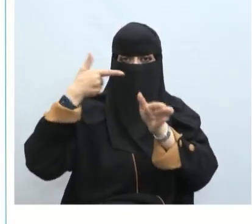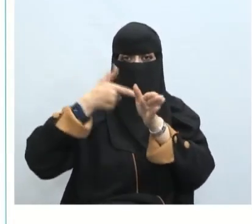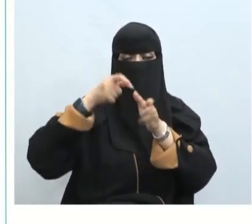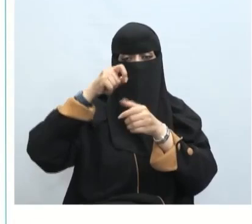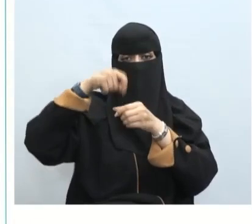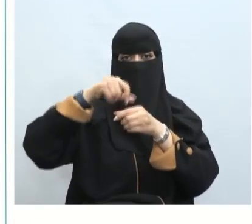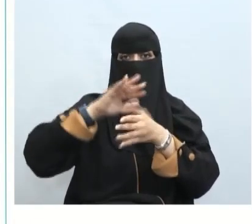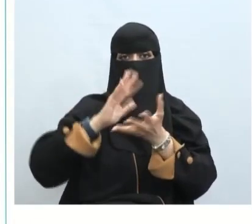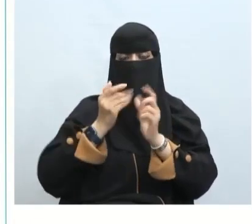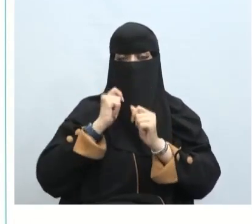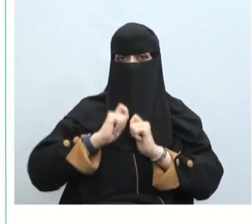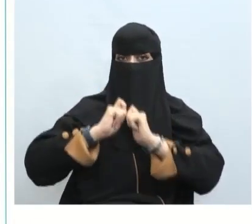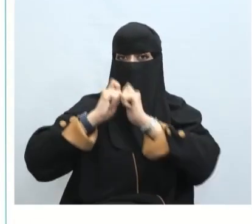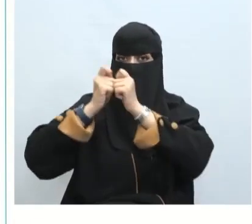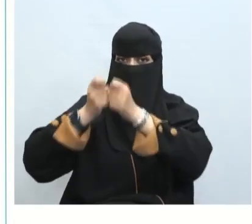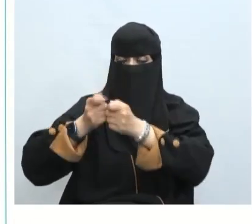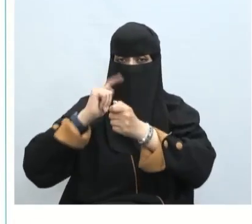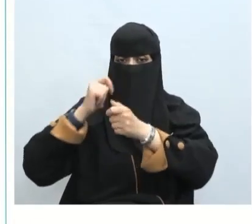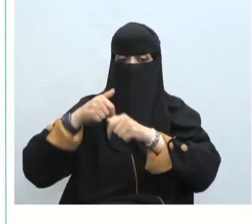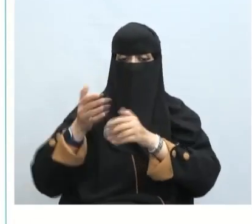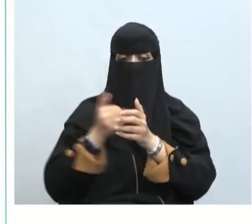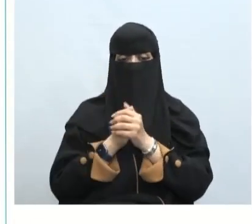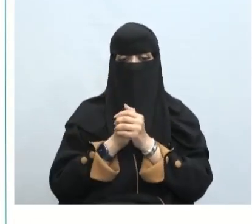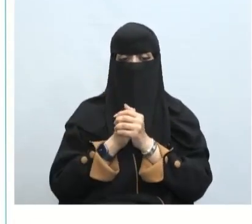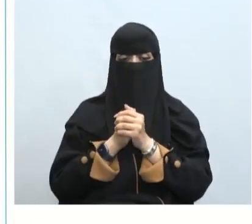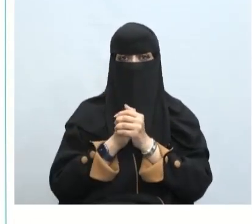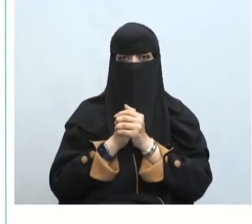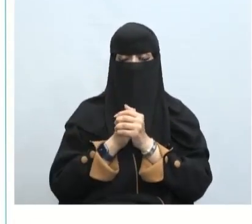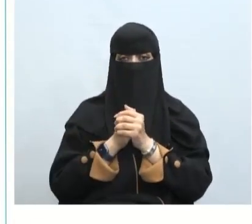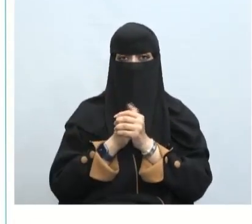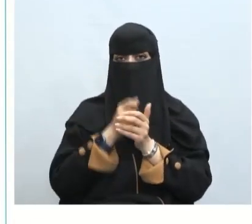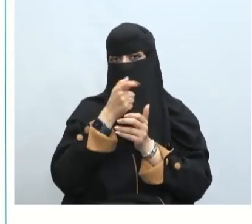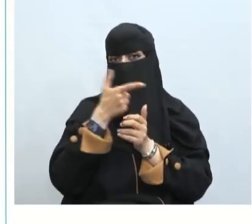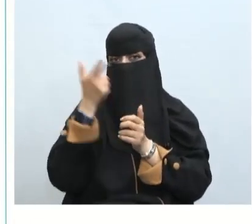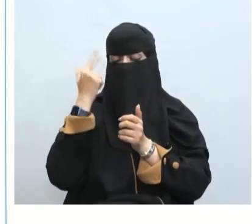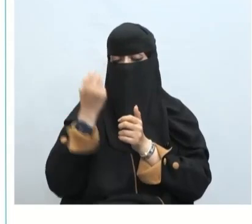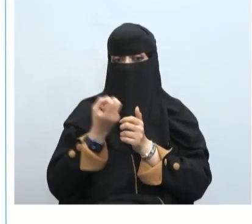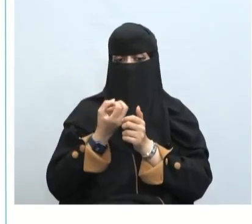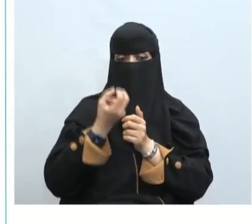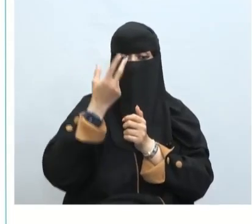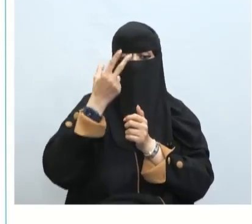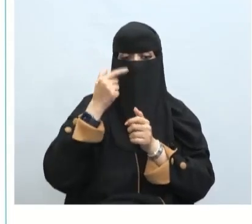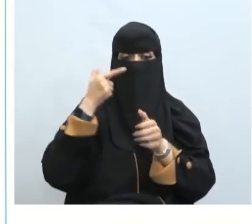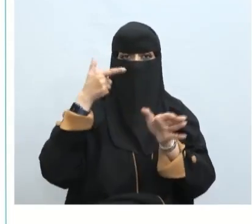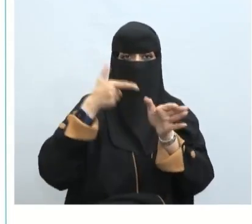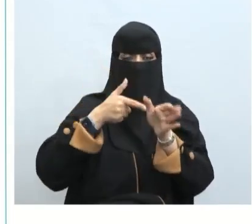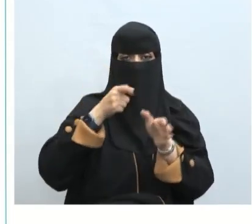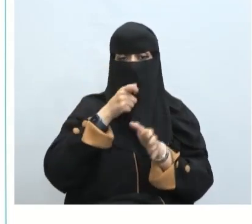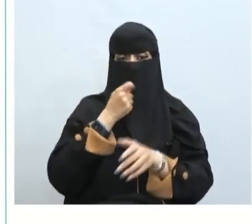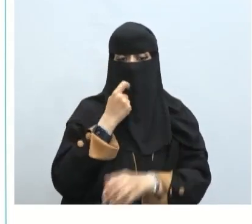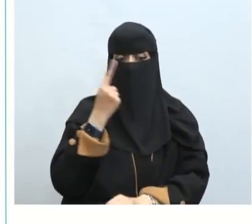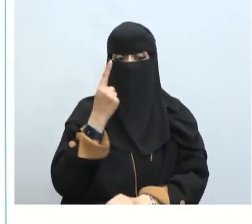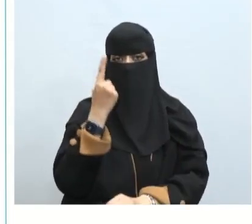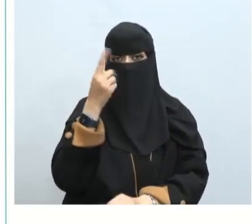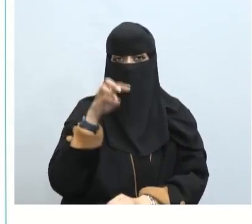ثاني اكبر منتج للنفط ثاني اكبر منتج للنفط في